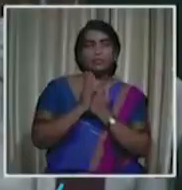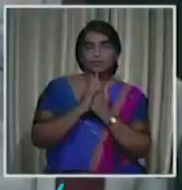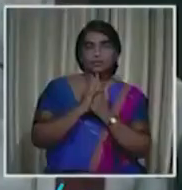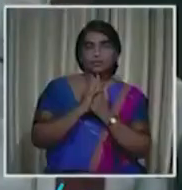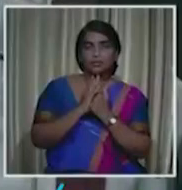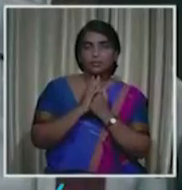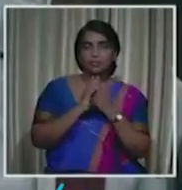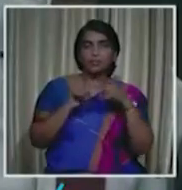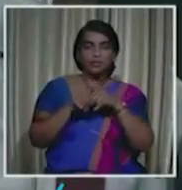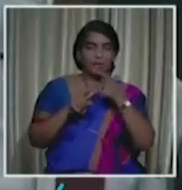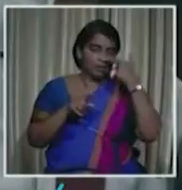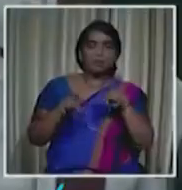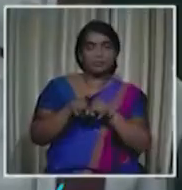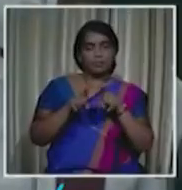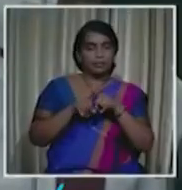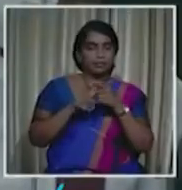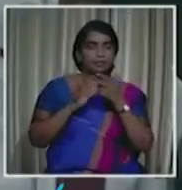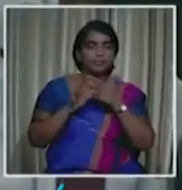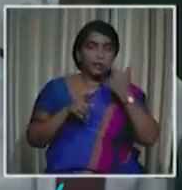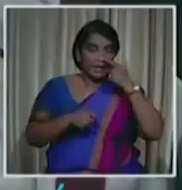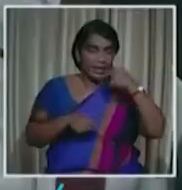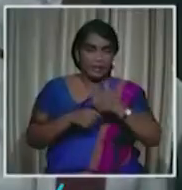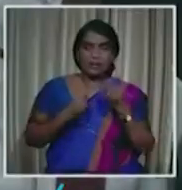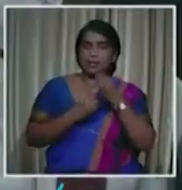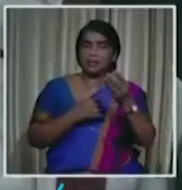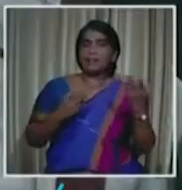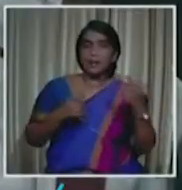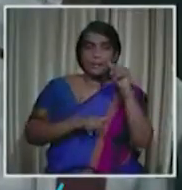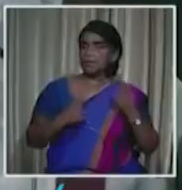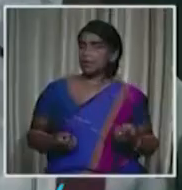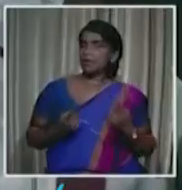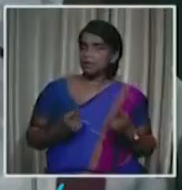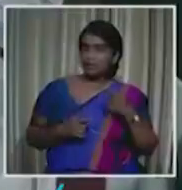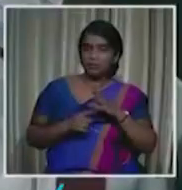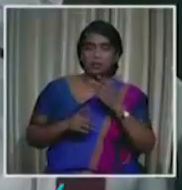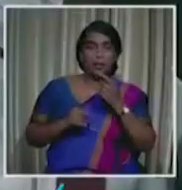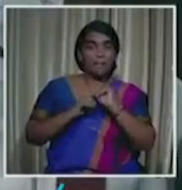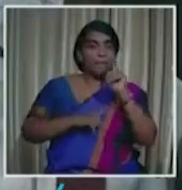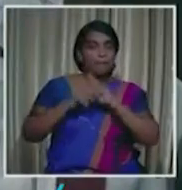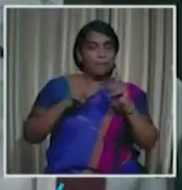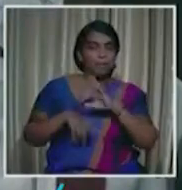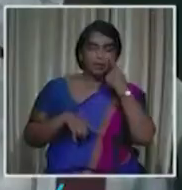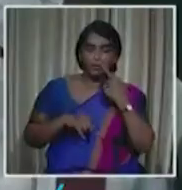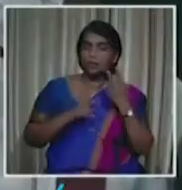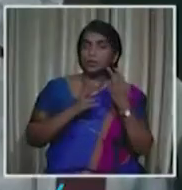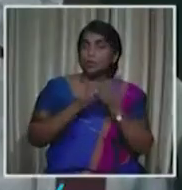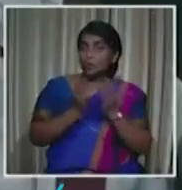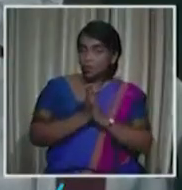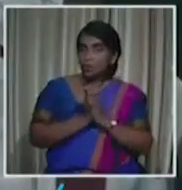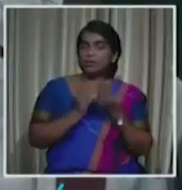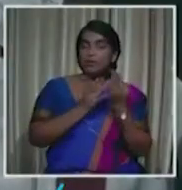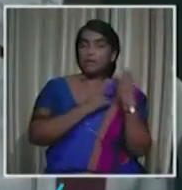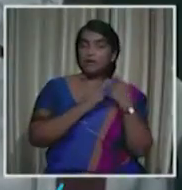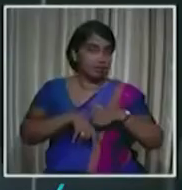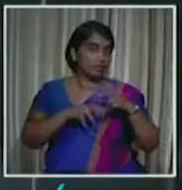අද කණිජ තෙල් ගෙන්නන්න බැරි වෙලා තියෙන, ගෑස් දෙන්න බැරි වෙලා තියෙන, බේත් හිඟ වෙලා තියෙන්නේ. පාර්ලිමේන්තුව සුවකීය වගකීම නිසලස ඉෂ්ට